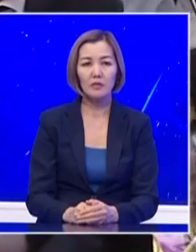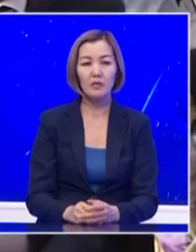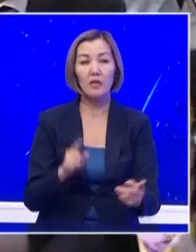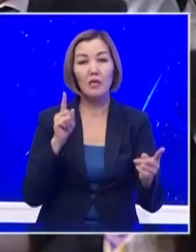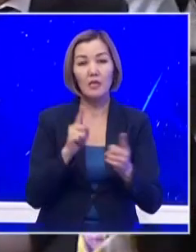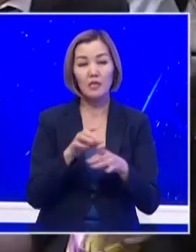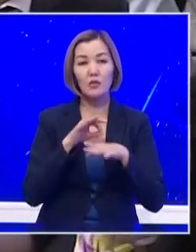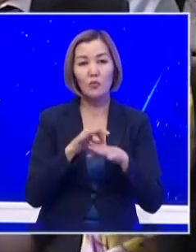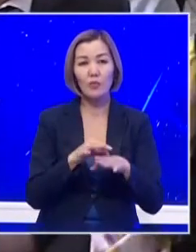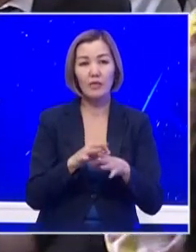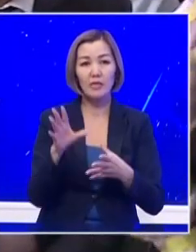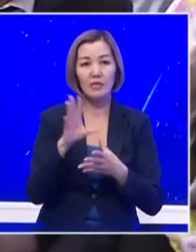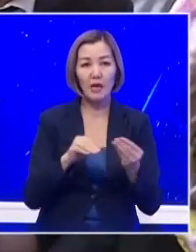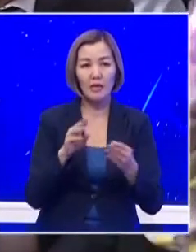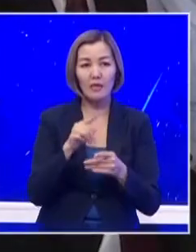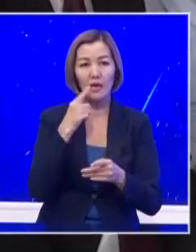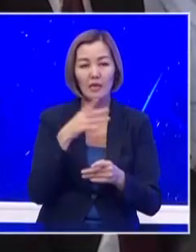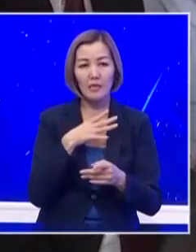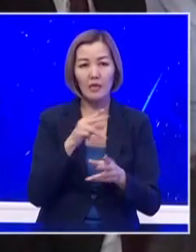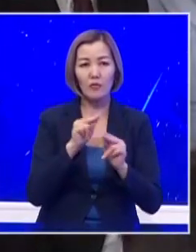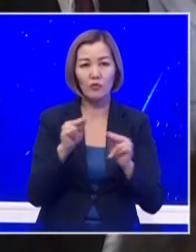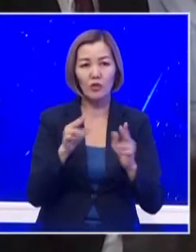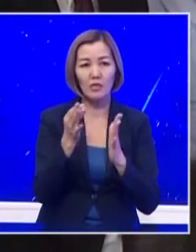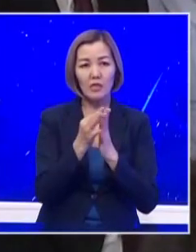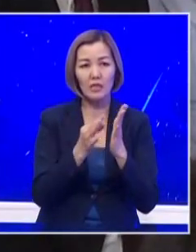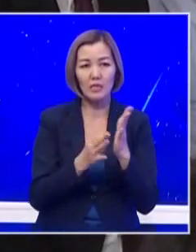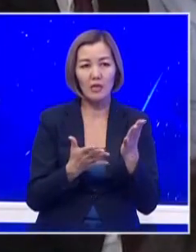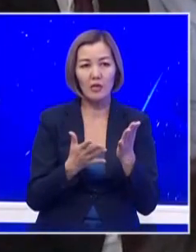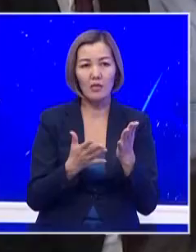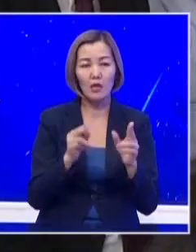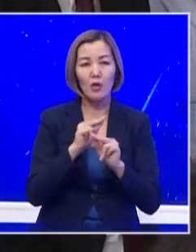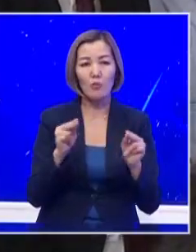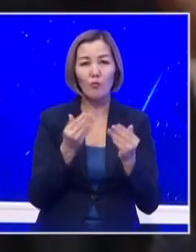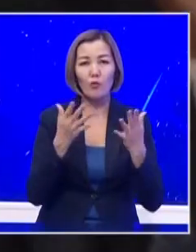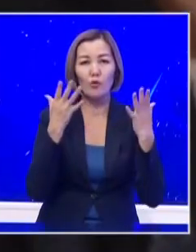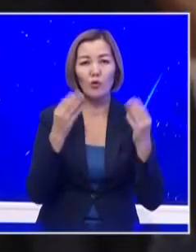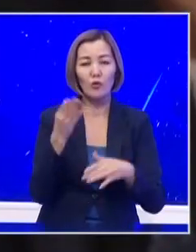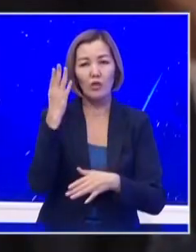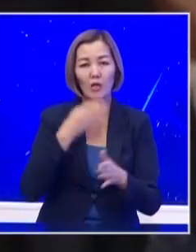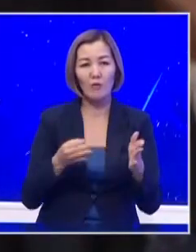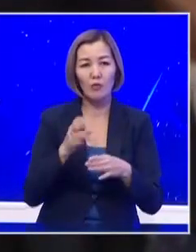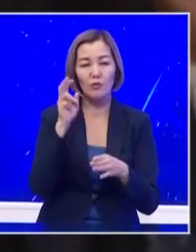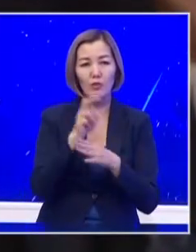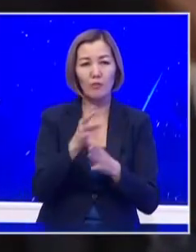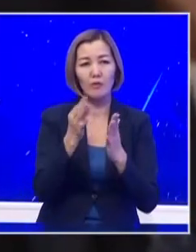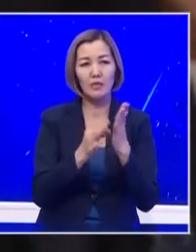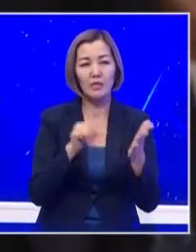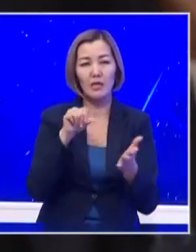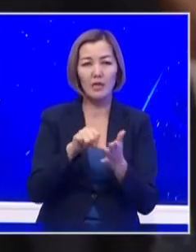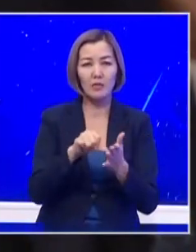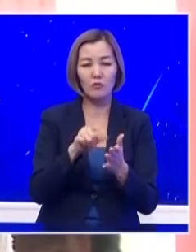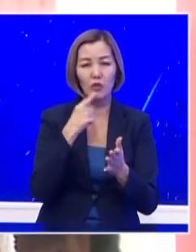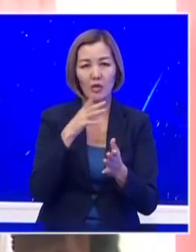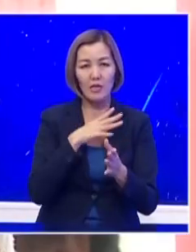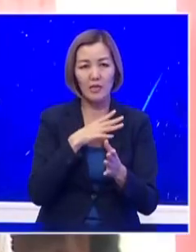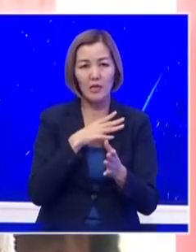Кездесу барысында тағы бір көтерілген мәселе ұстаздардың тестілеуі. Өңір педагогтары әлі күнге дейін Алматы облысына барып, тестілеуден өтіп жүргендерін